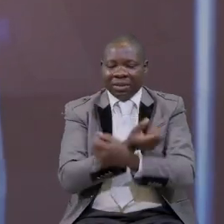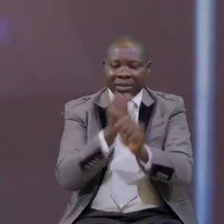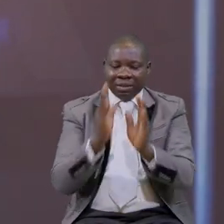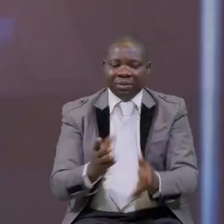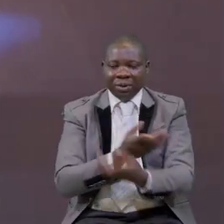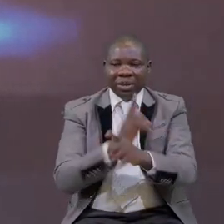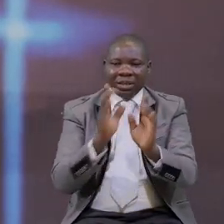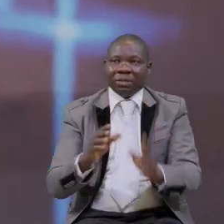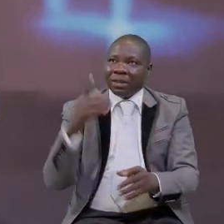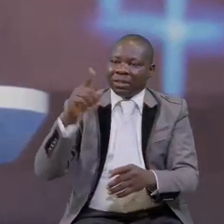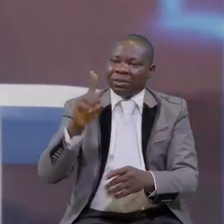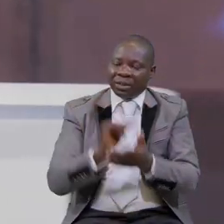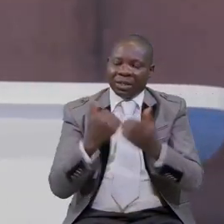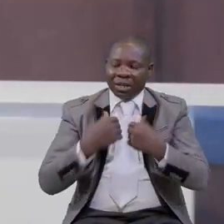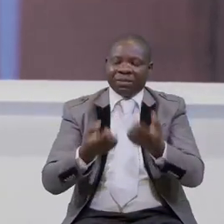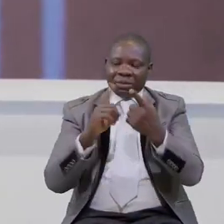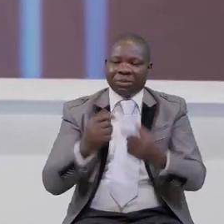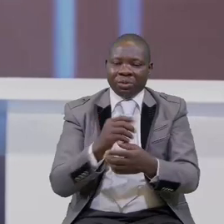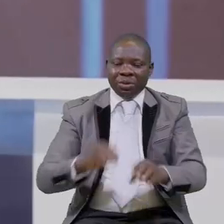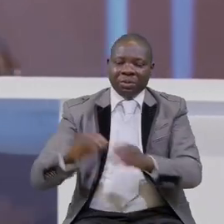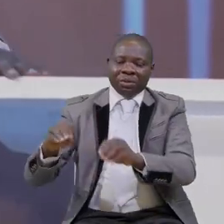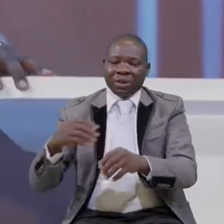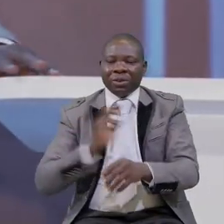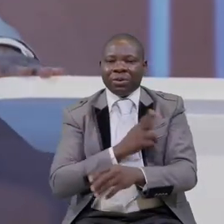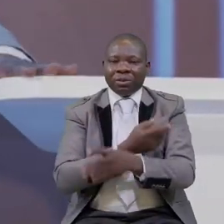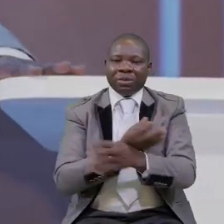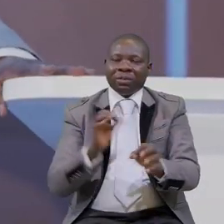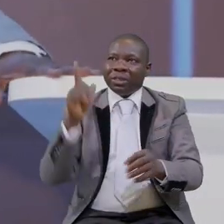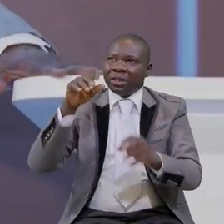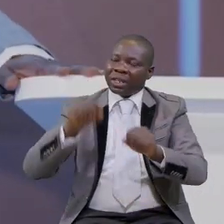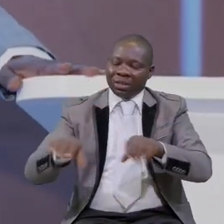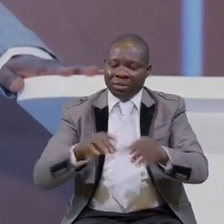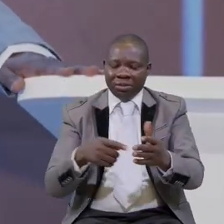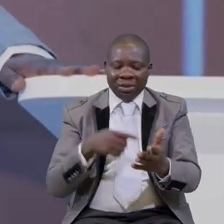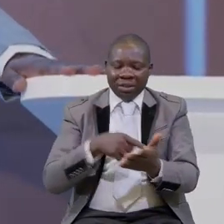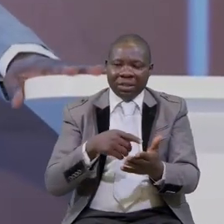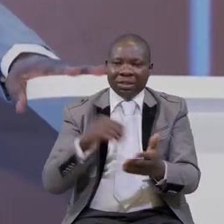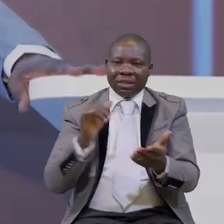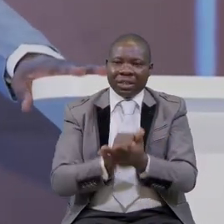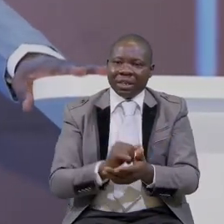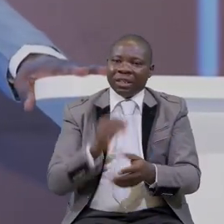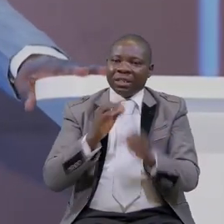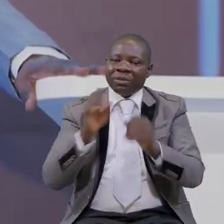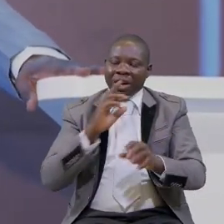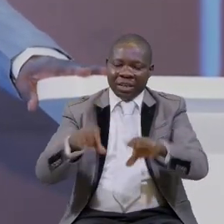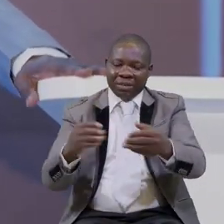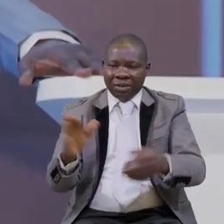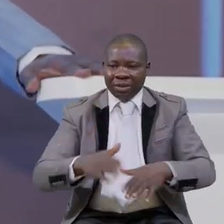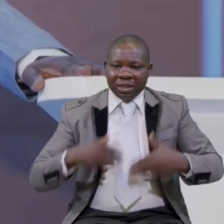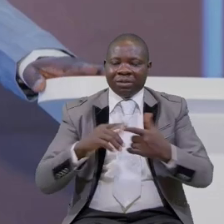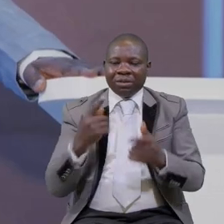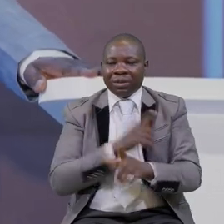C'est lui qui est venu nous affranchir. Il est le tout en tous. Il fera ceci, il fera cela. Et j'ai dit, si vous voulez donner votre vie à Christ, levez la